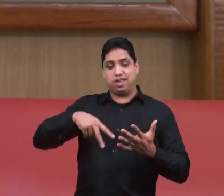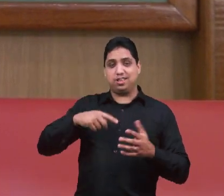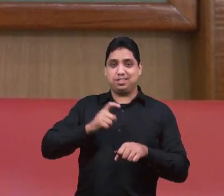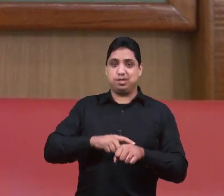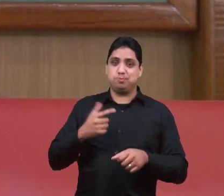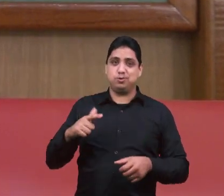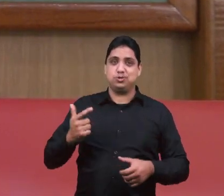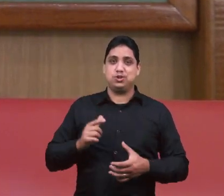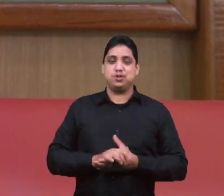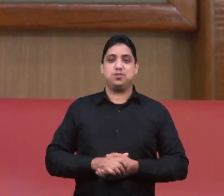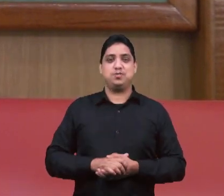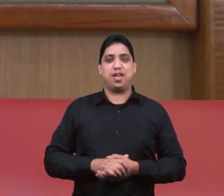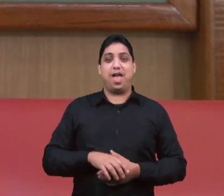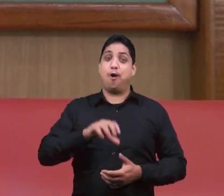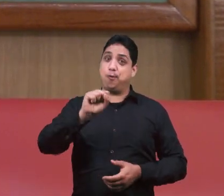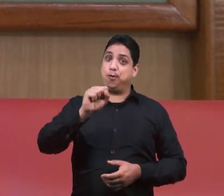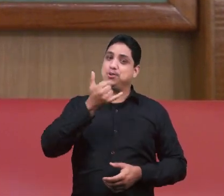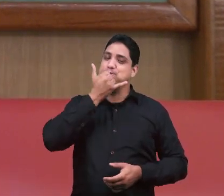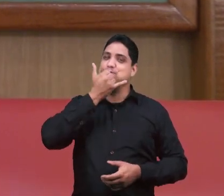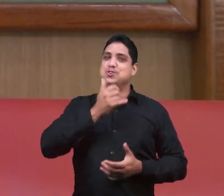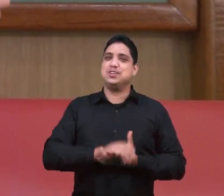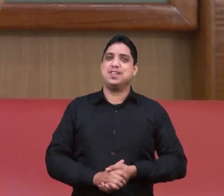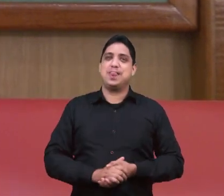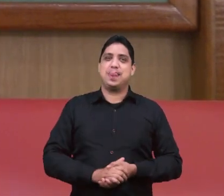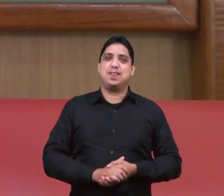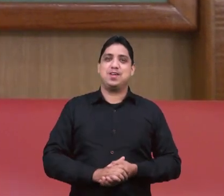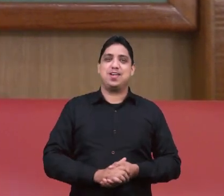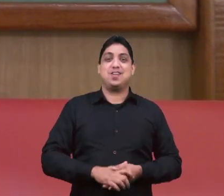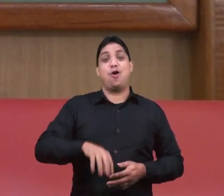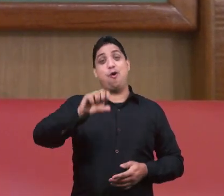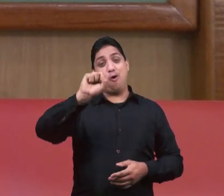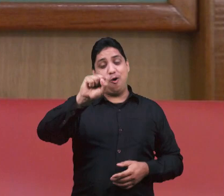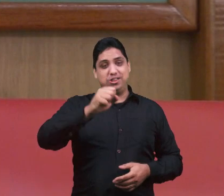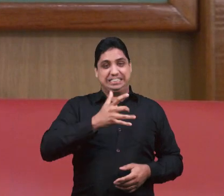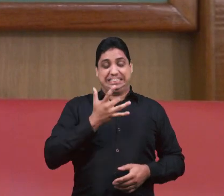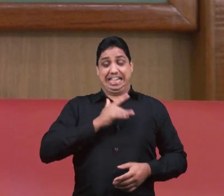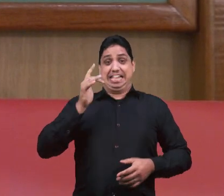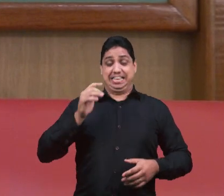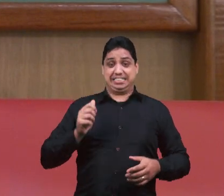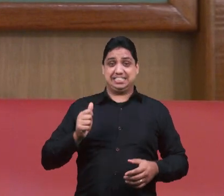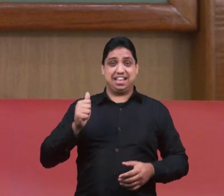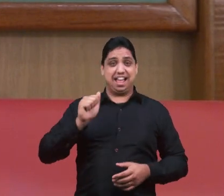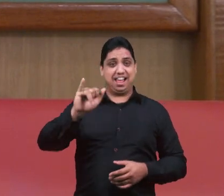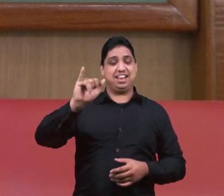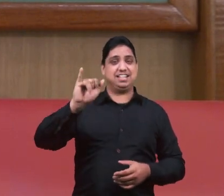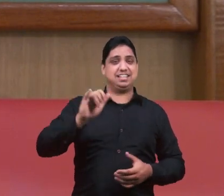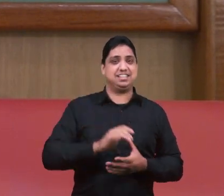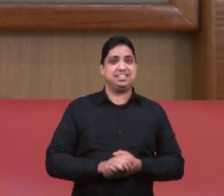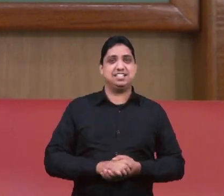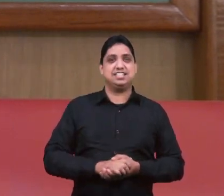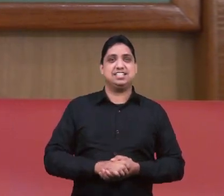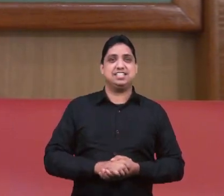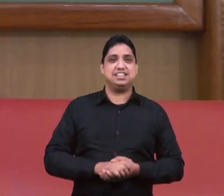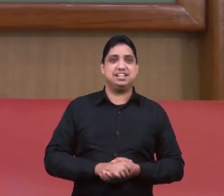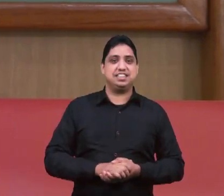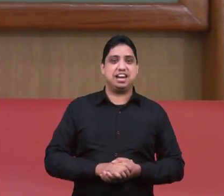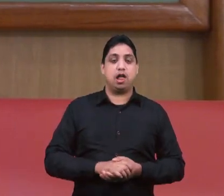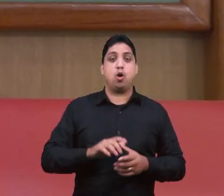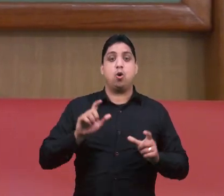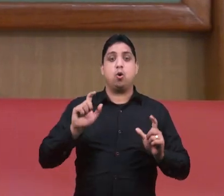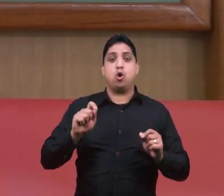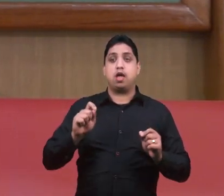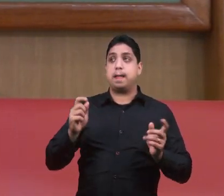Ah, c'est 8. Regardez bien. Les 8 malheurs. Donc, on a ceux qui